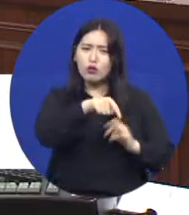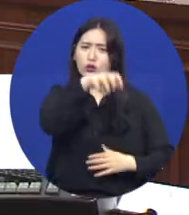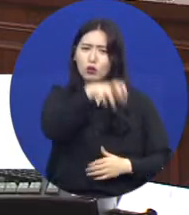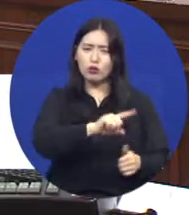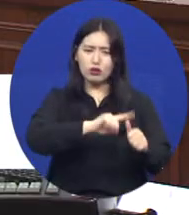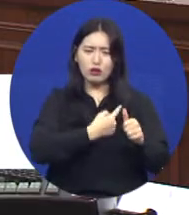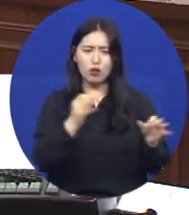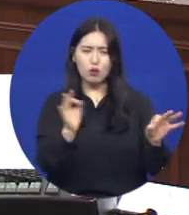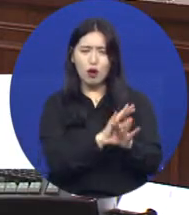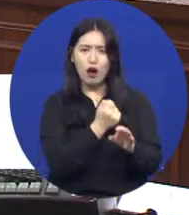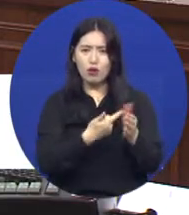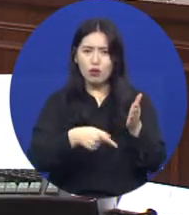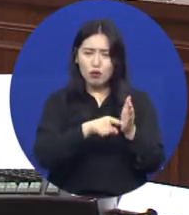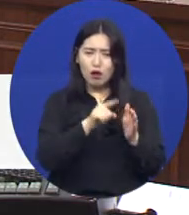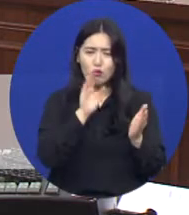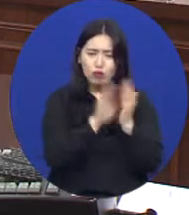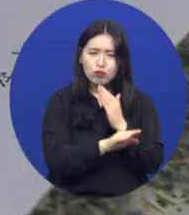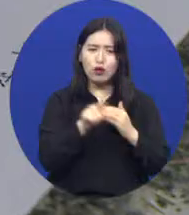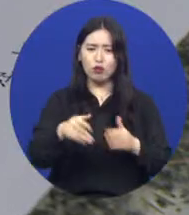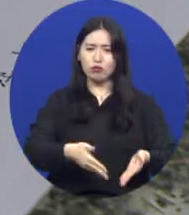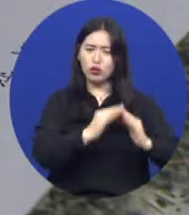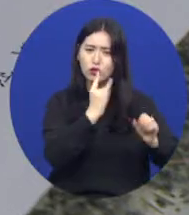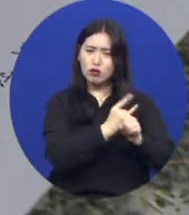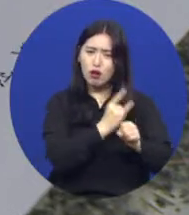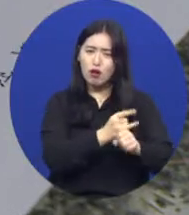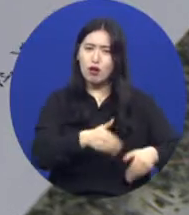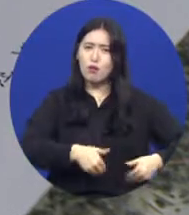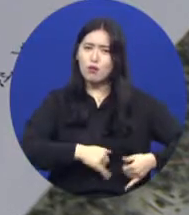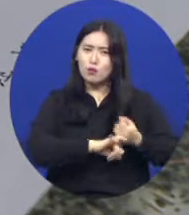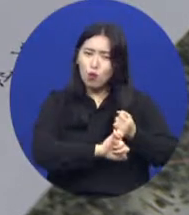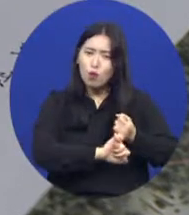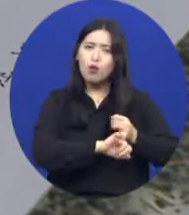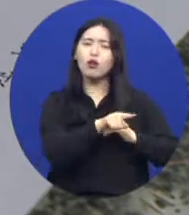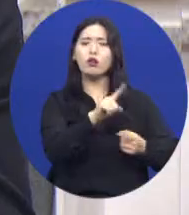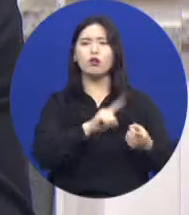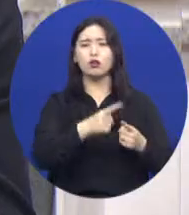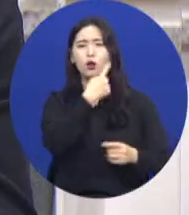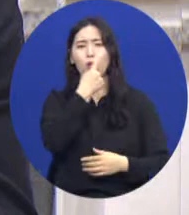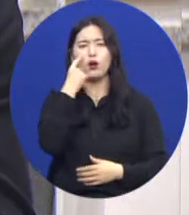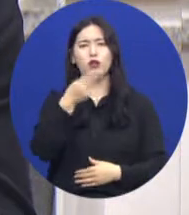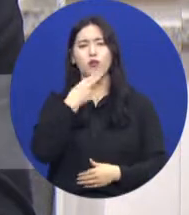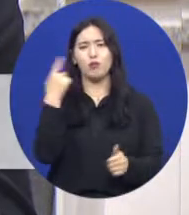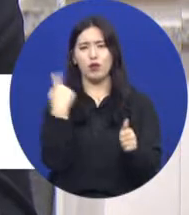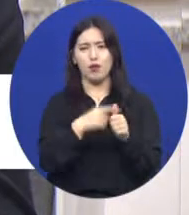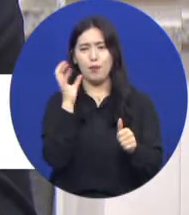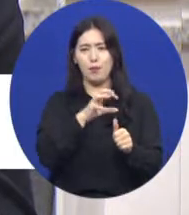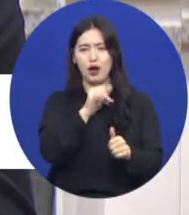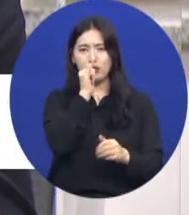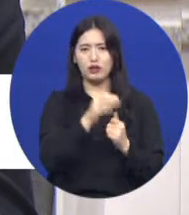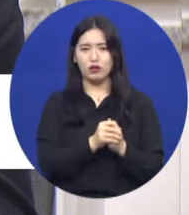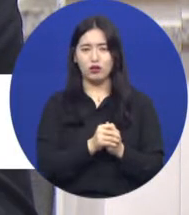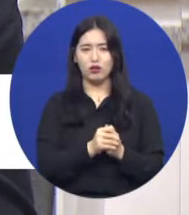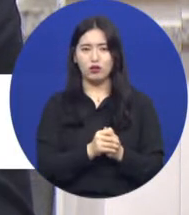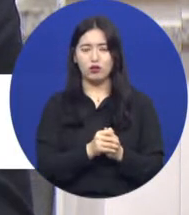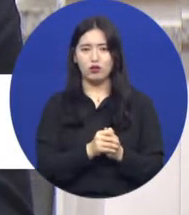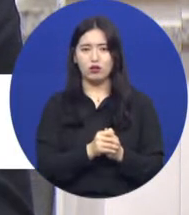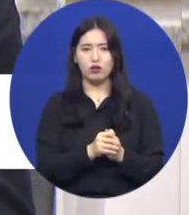훼손해가며 이전 설치해야 하는 필요성조차 파악하지 않고 있다고 질타했습니다. 이것 때문에 필요하다고